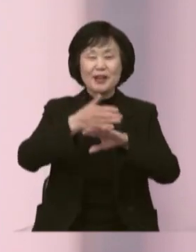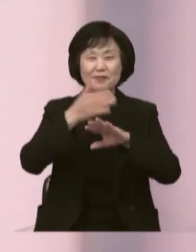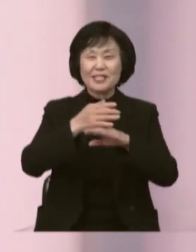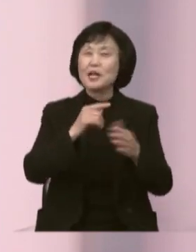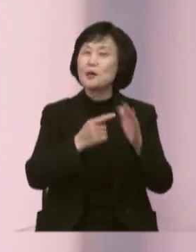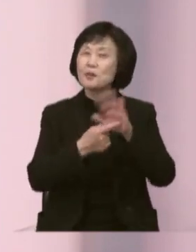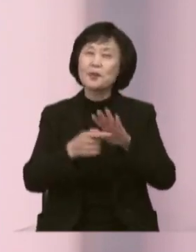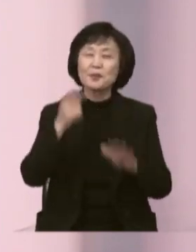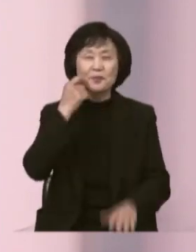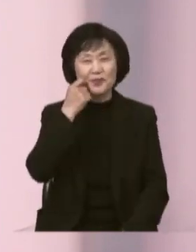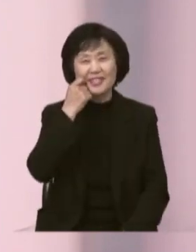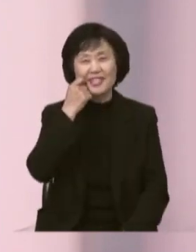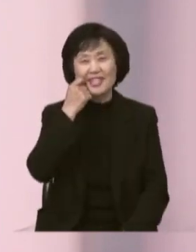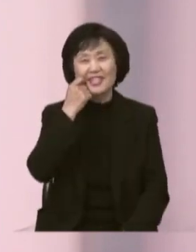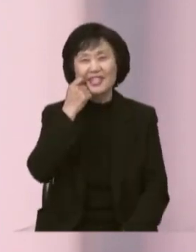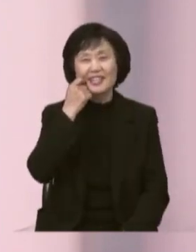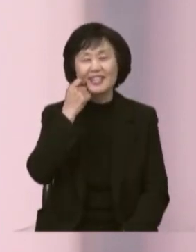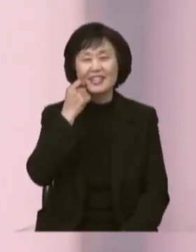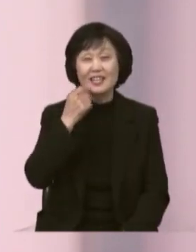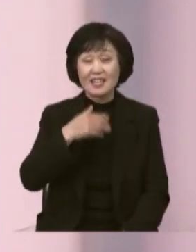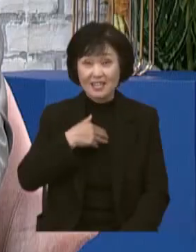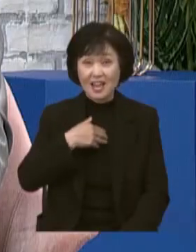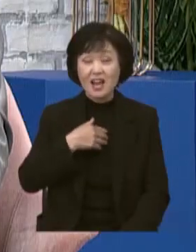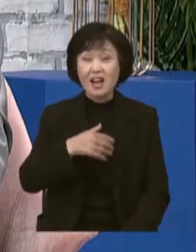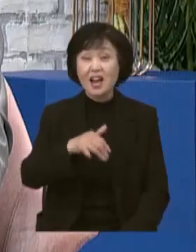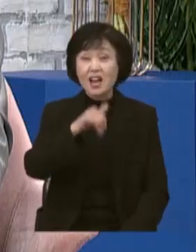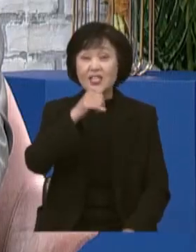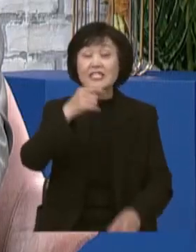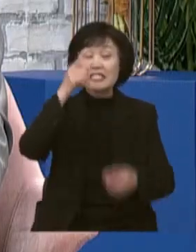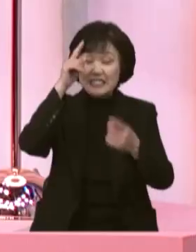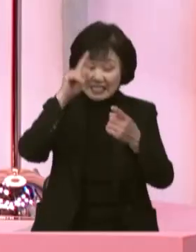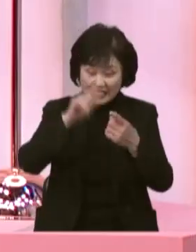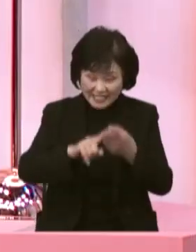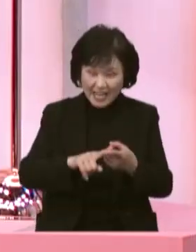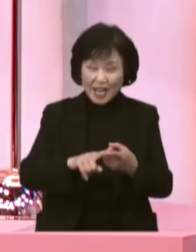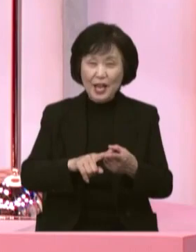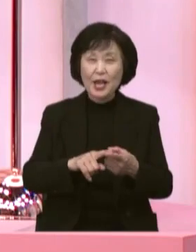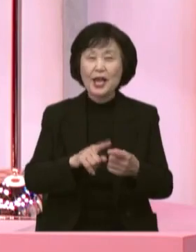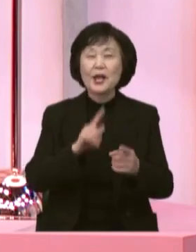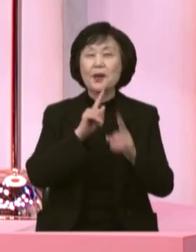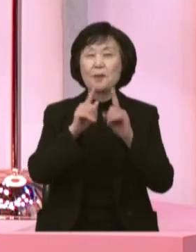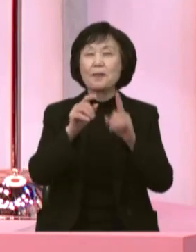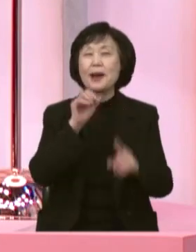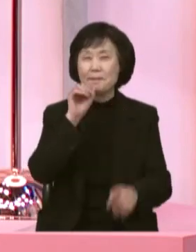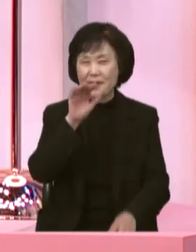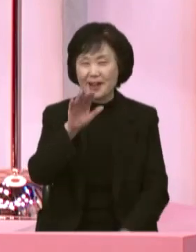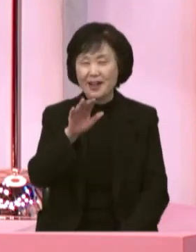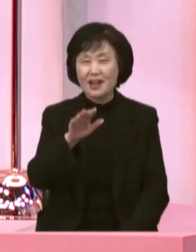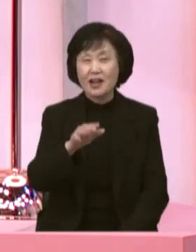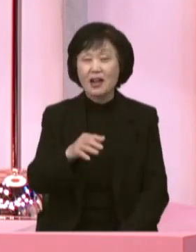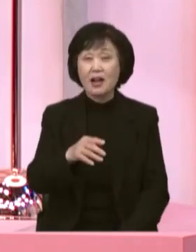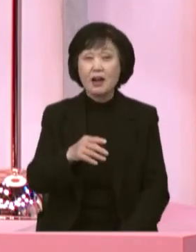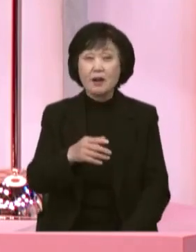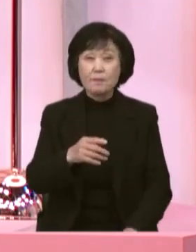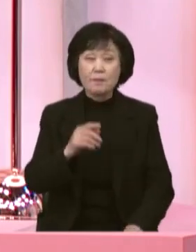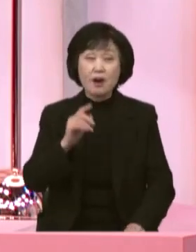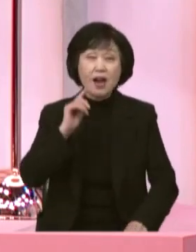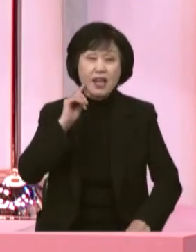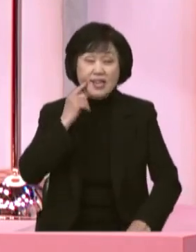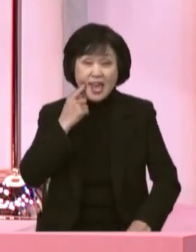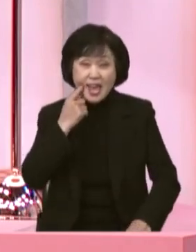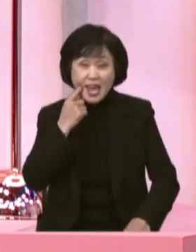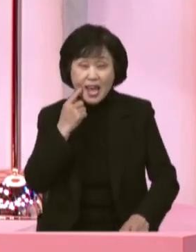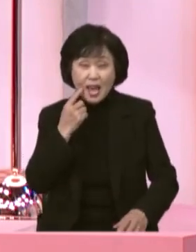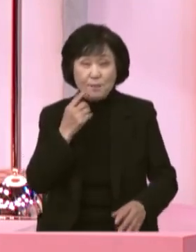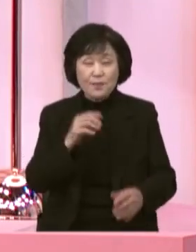못해. 나 오히려 이런 표현을 잘 못해요. 난 그냥 있는 그대로만 이렇게 할 줄 알지. 이거를 막